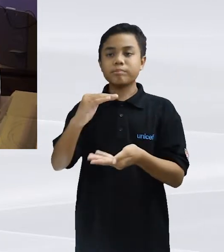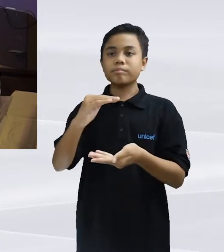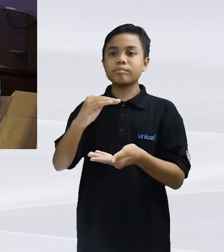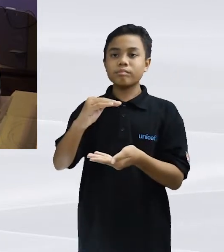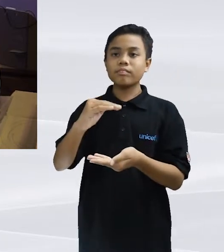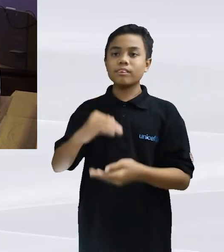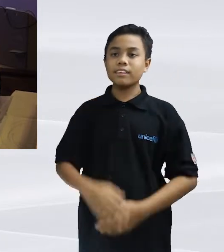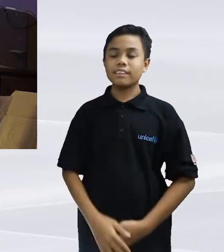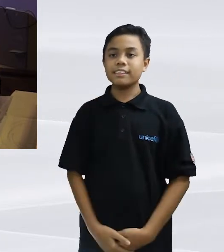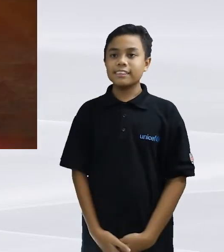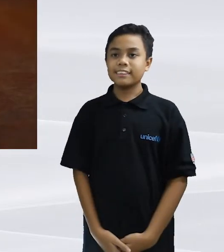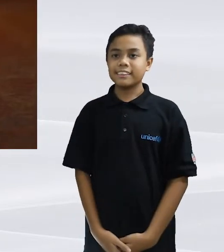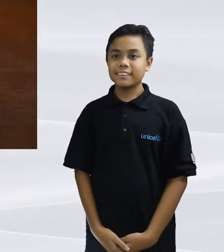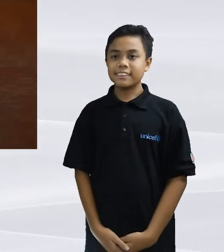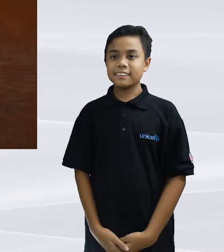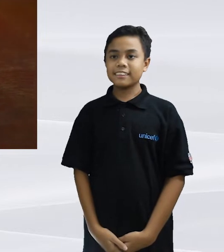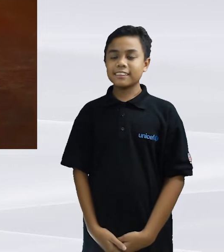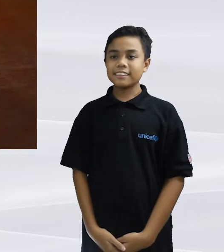isyarat atau signal.